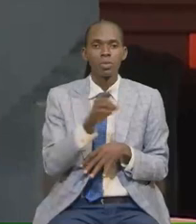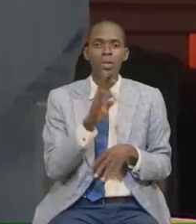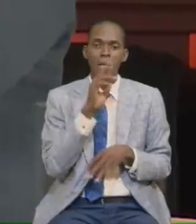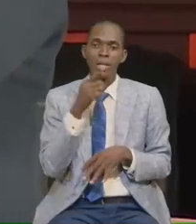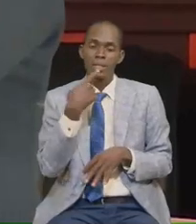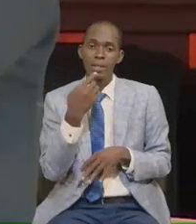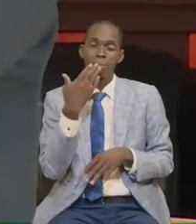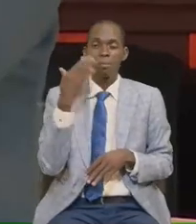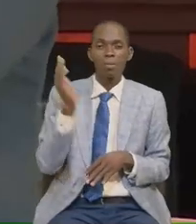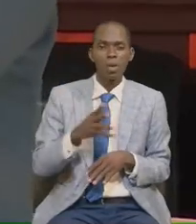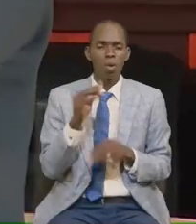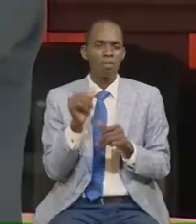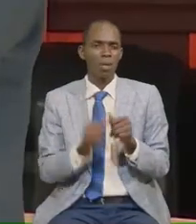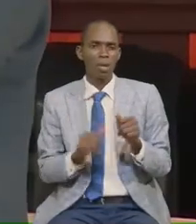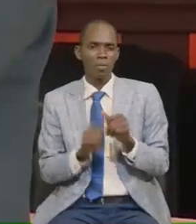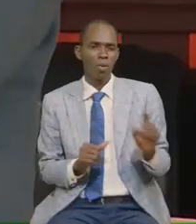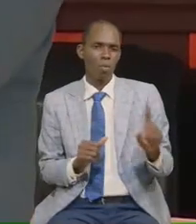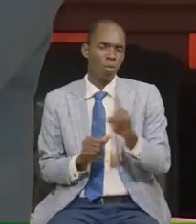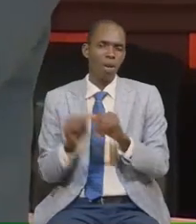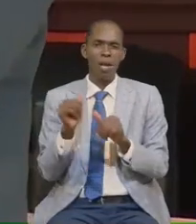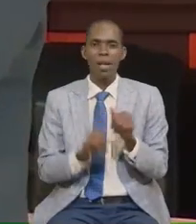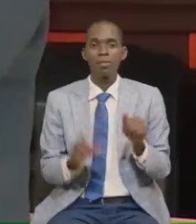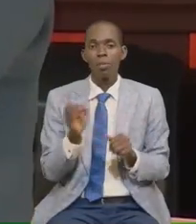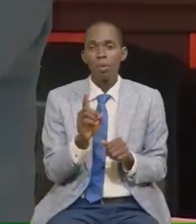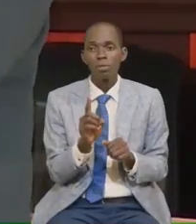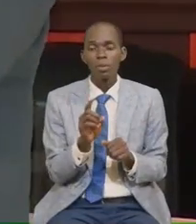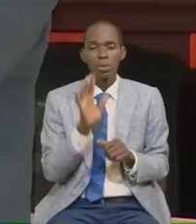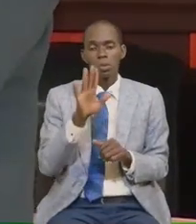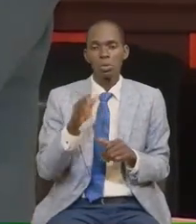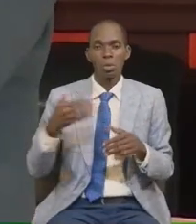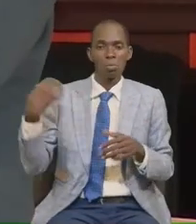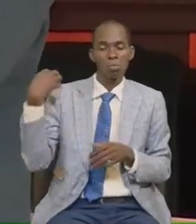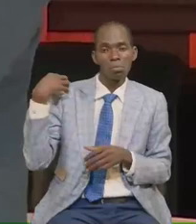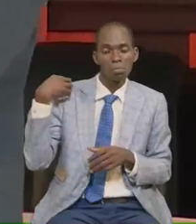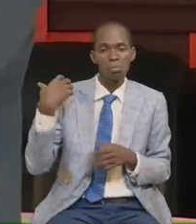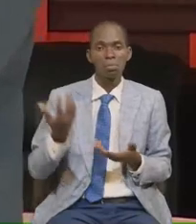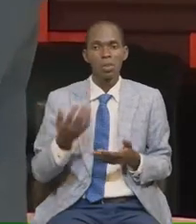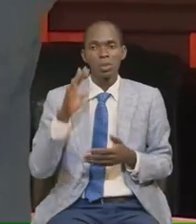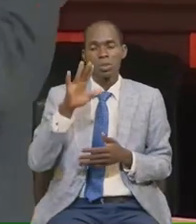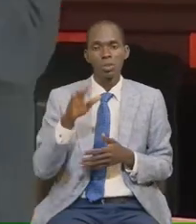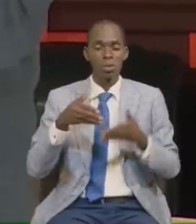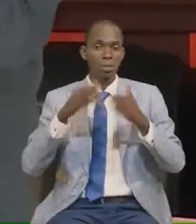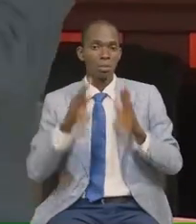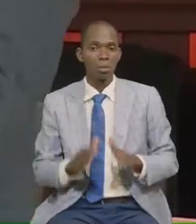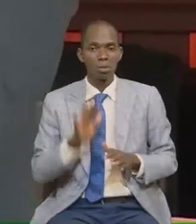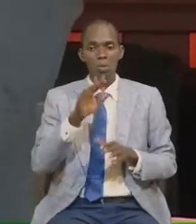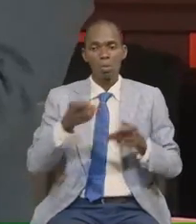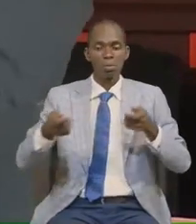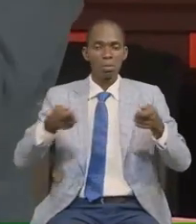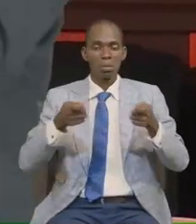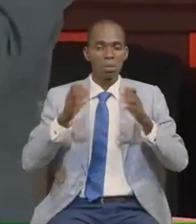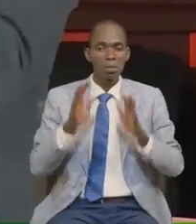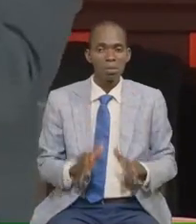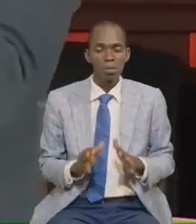tout le monde, partout, ton patron, ton maître, ton directeur, ton gestionnaire,